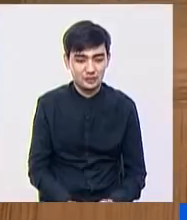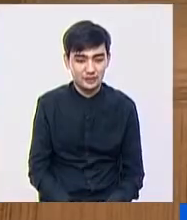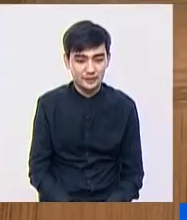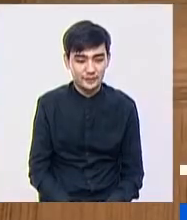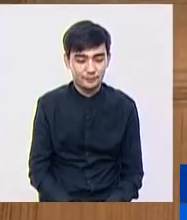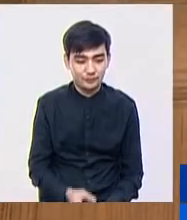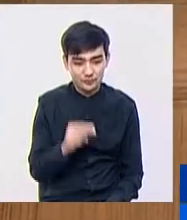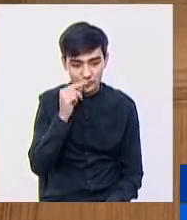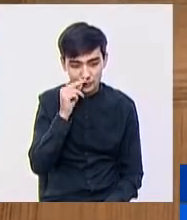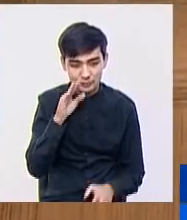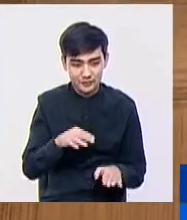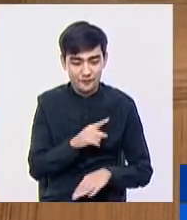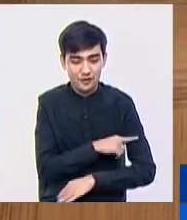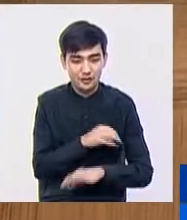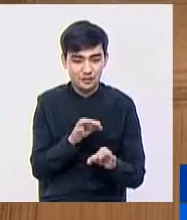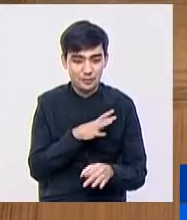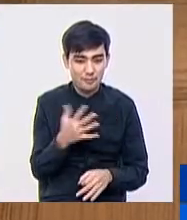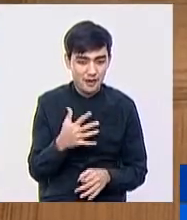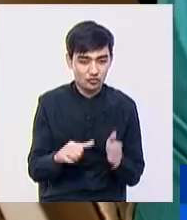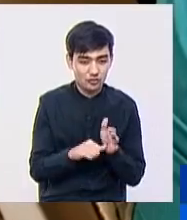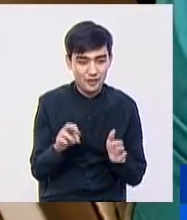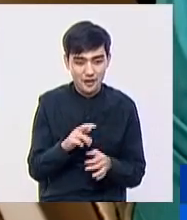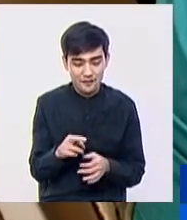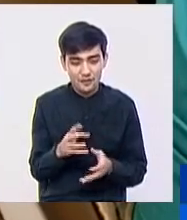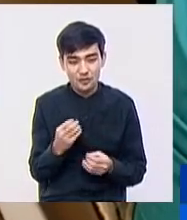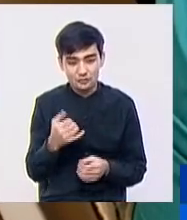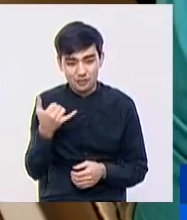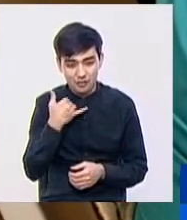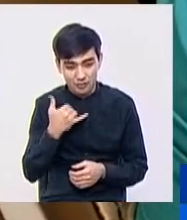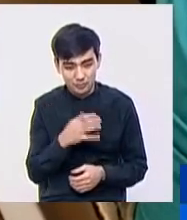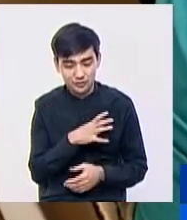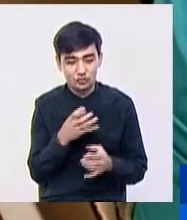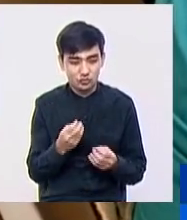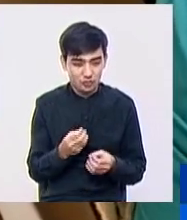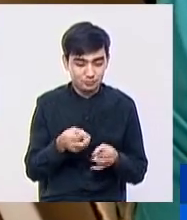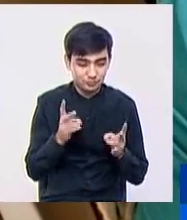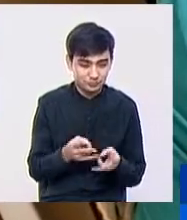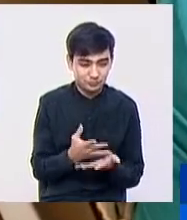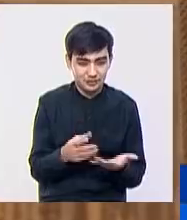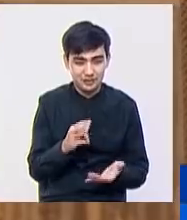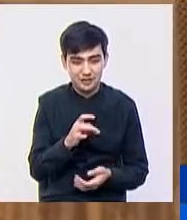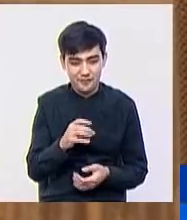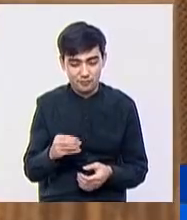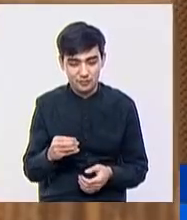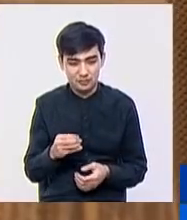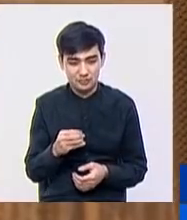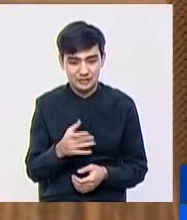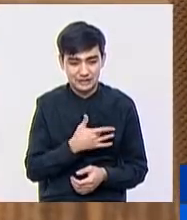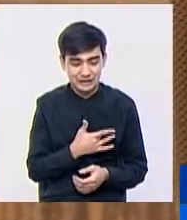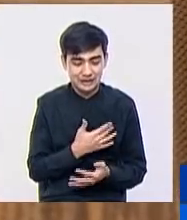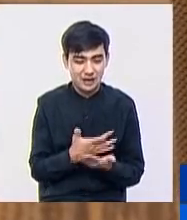В Шымкенте врачи рассказали, что 5 и 6 января, помимо вызовов на ранения и травмы, выросло количество